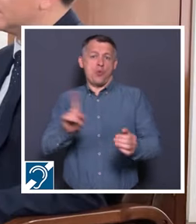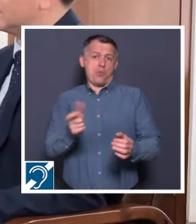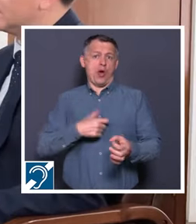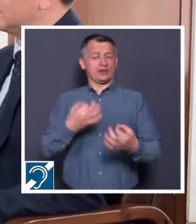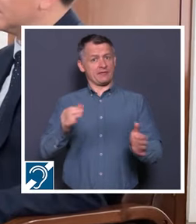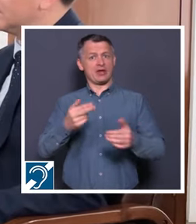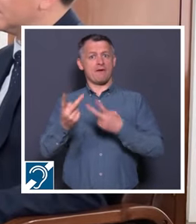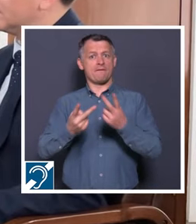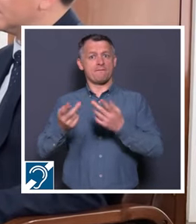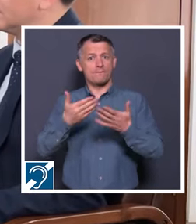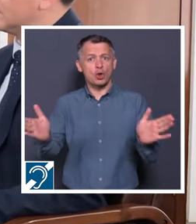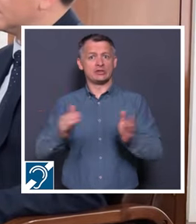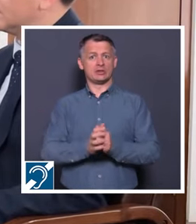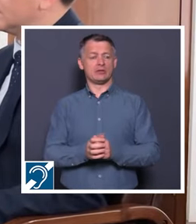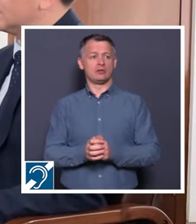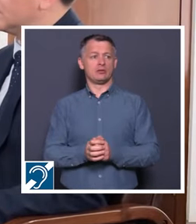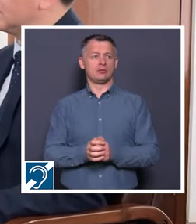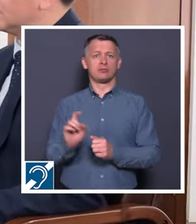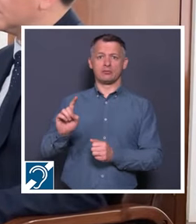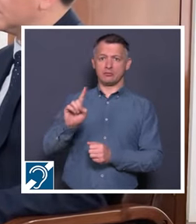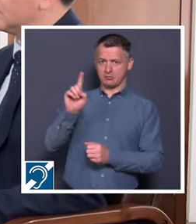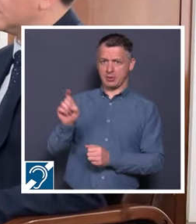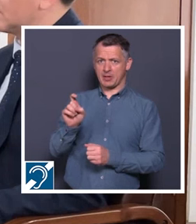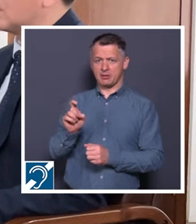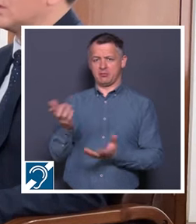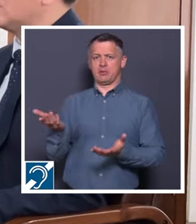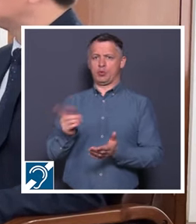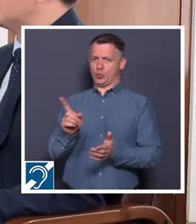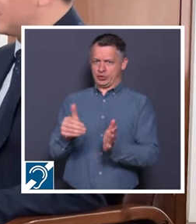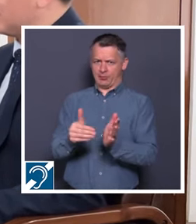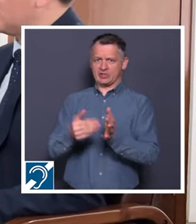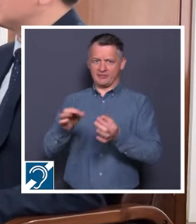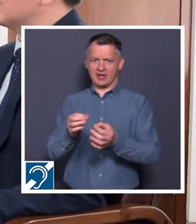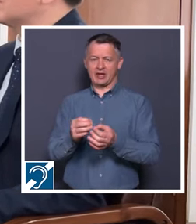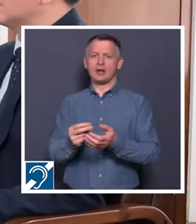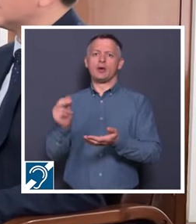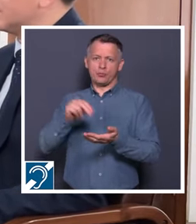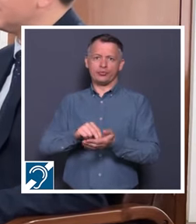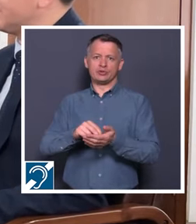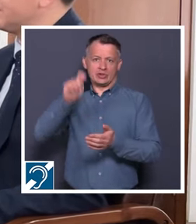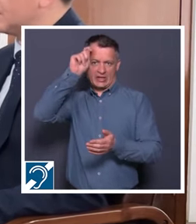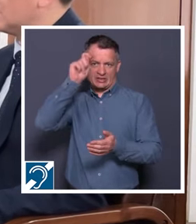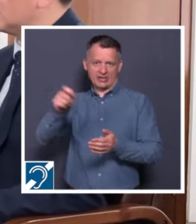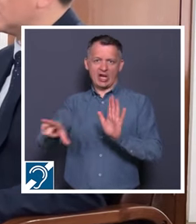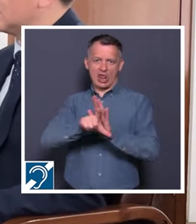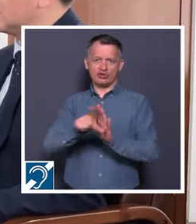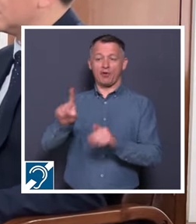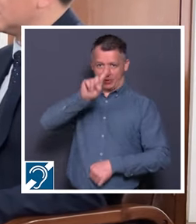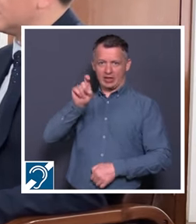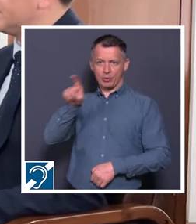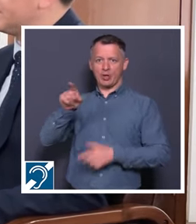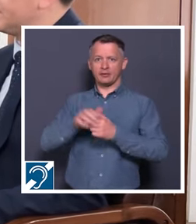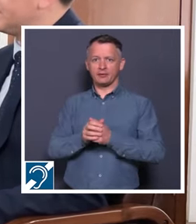că el trebuie să fie înregistrat din punct de vedere legal? Nu mă pricep. Eu vă întreb pe dumneavoastră.